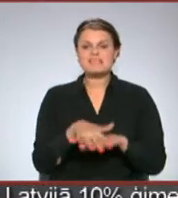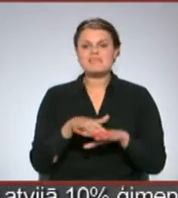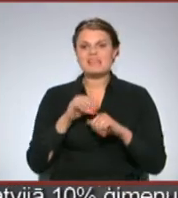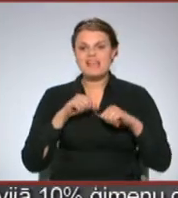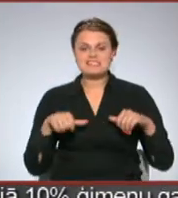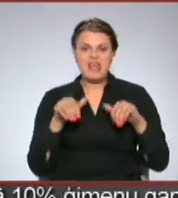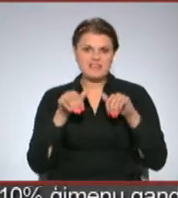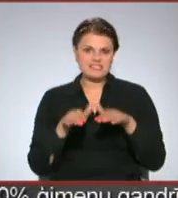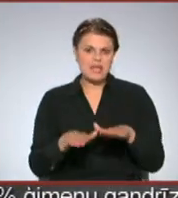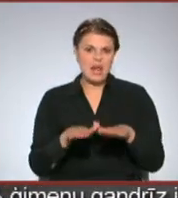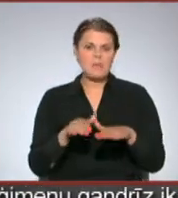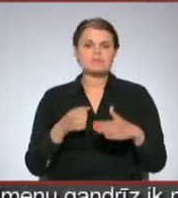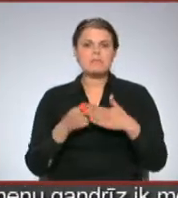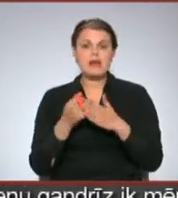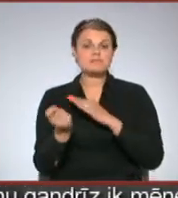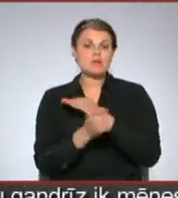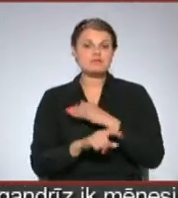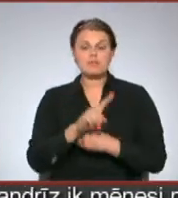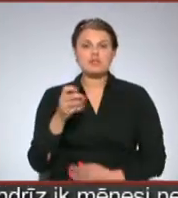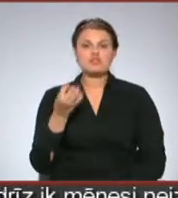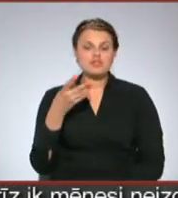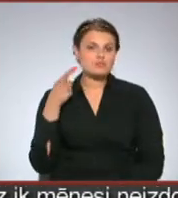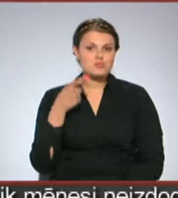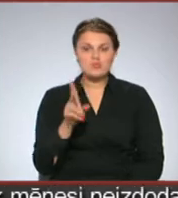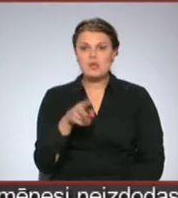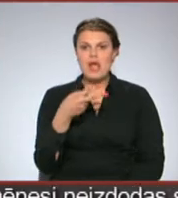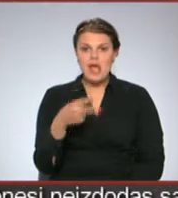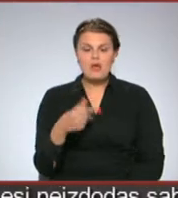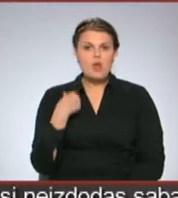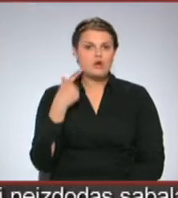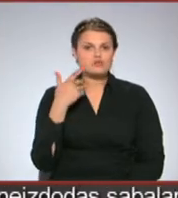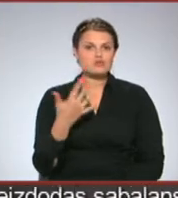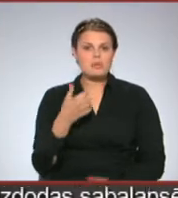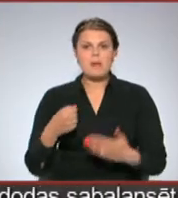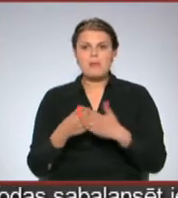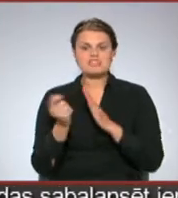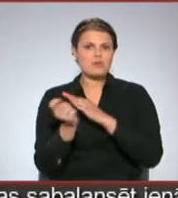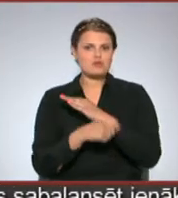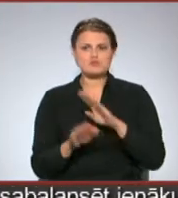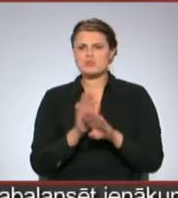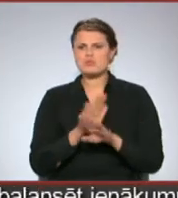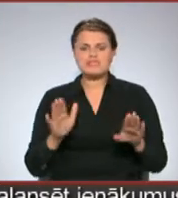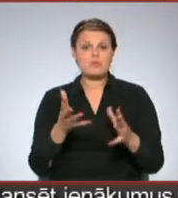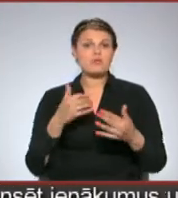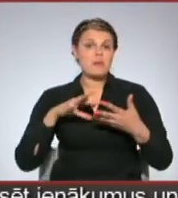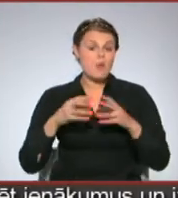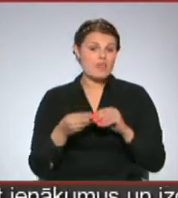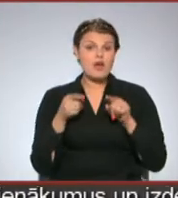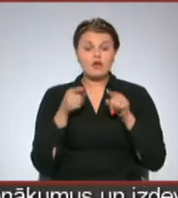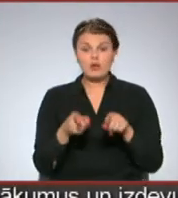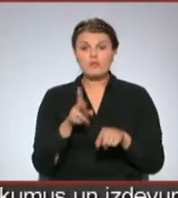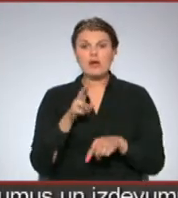dienesta lēmums. Maksimālais sods ir 14000 eiro. Es domāju, ka maksimālais sods nebūs, ņemot vērā to,